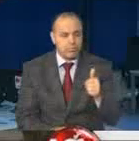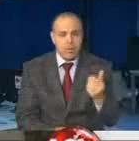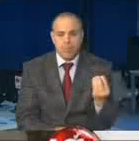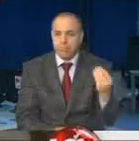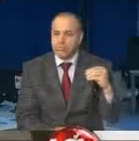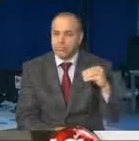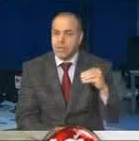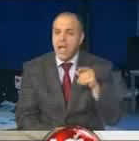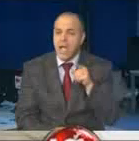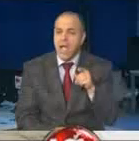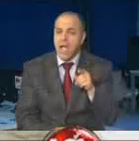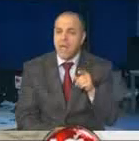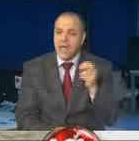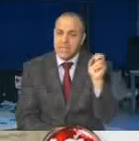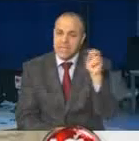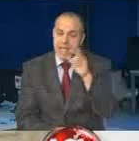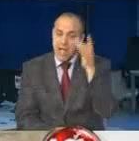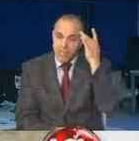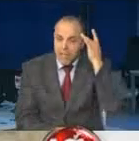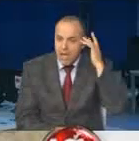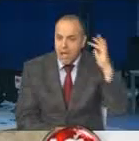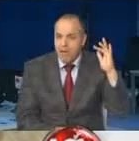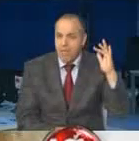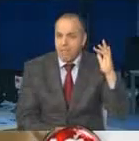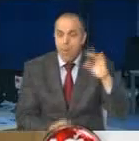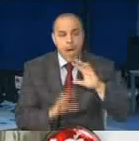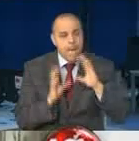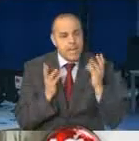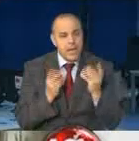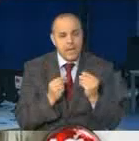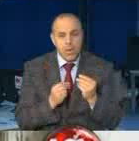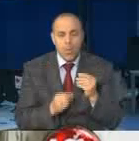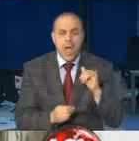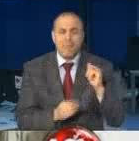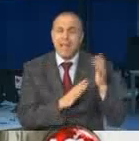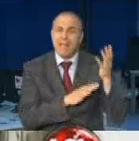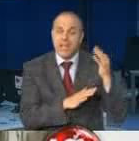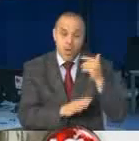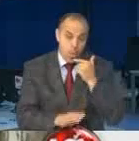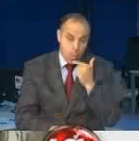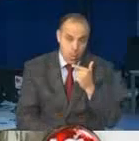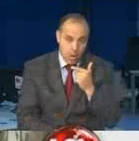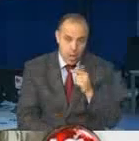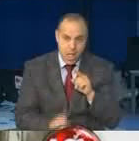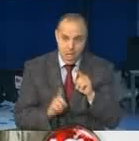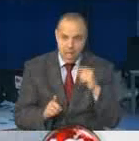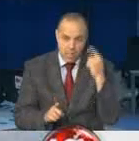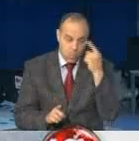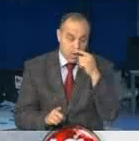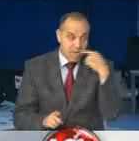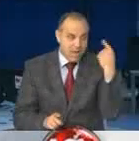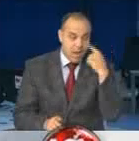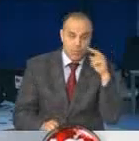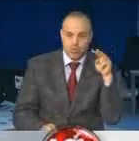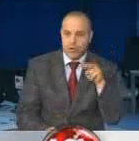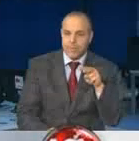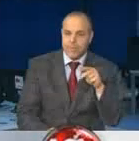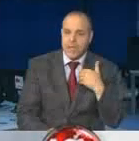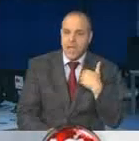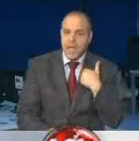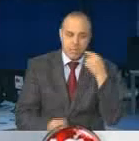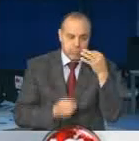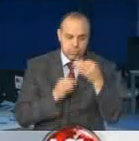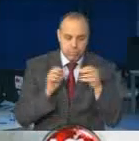إلى مقومات سياحة ثقافية وبيئية وإيكولوجية باتت وجهة عالمية